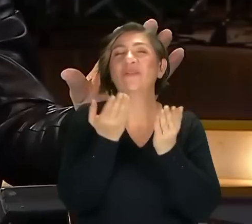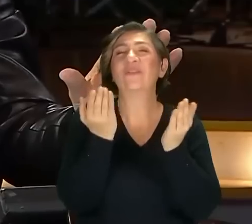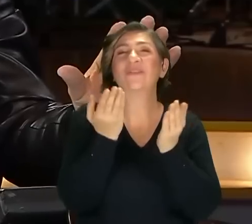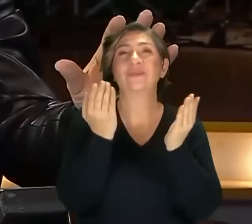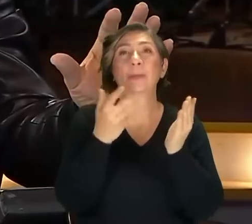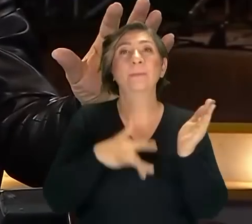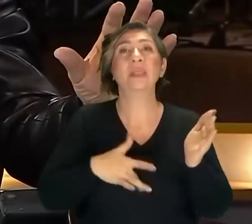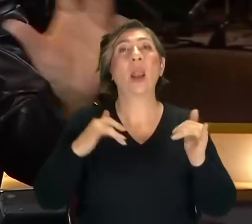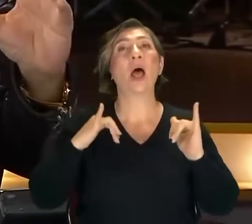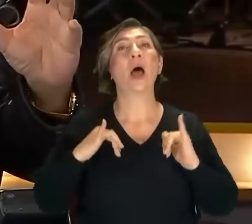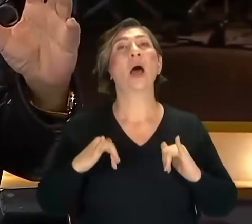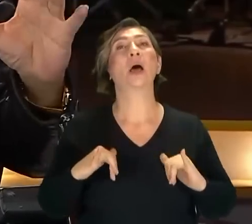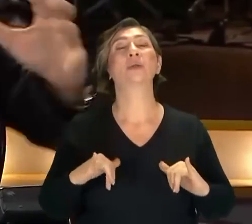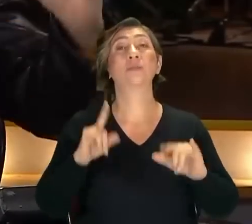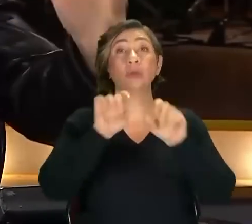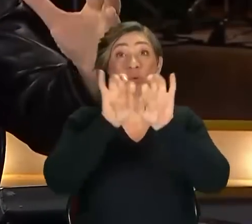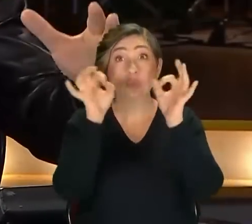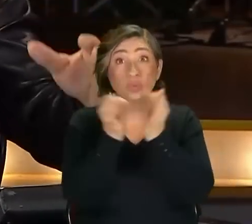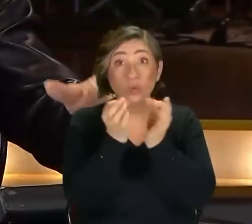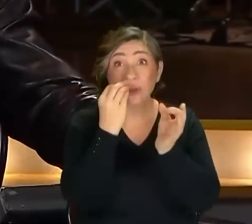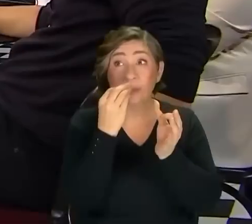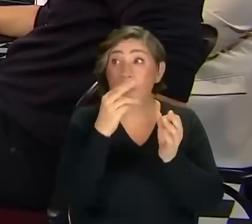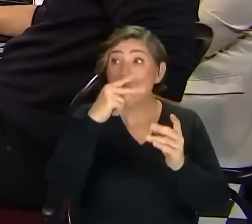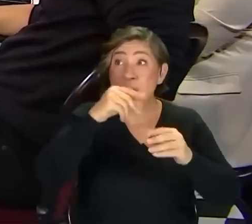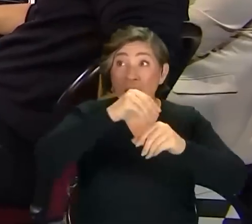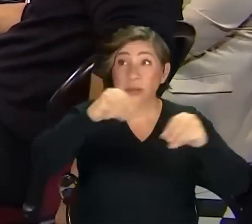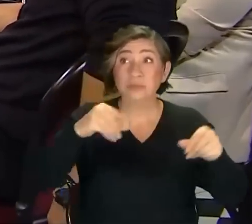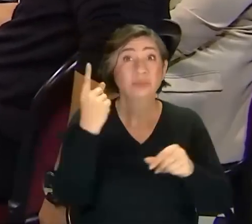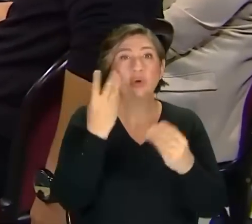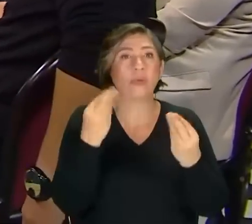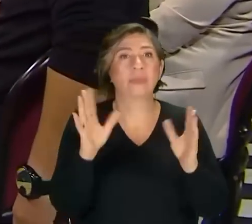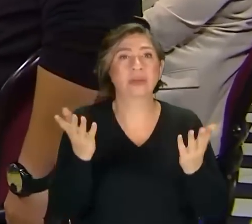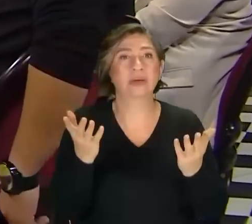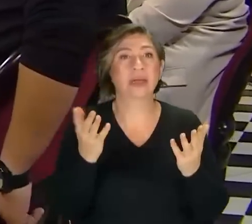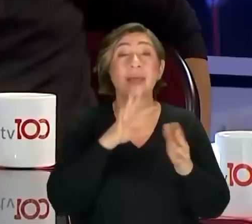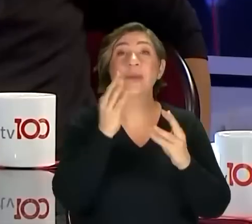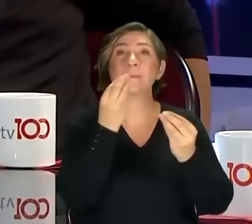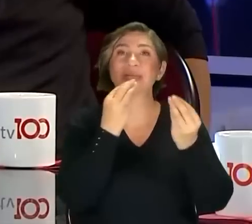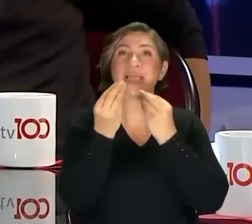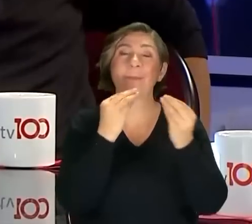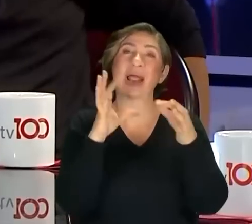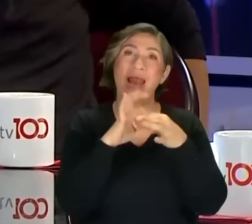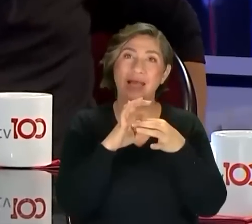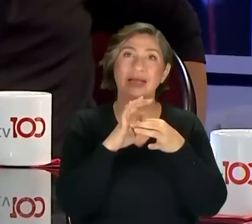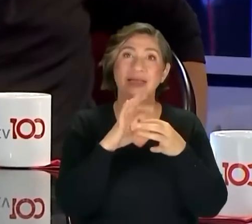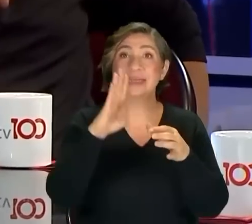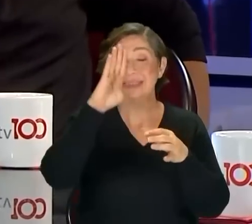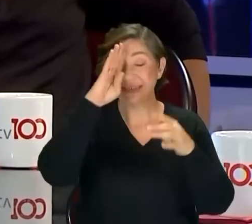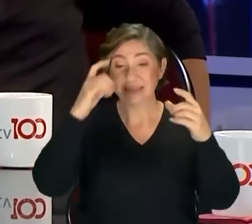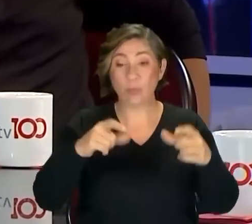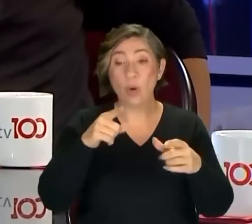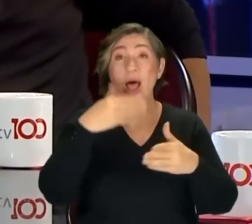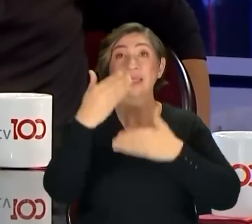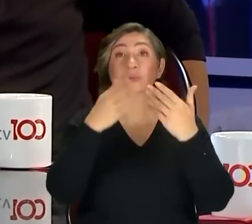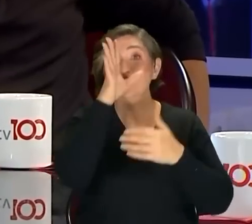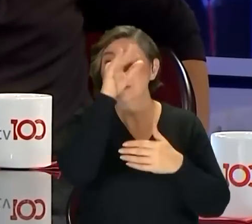vaziyette. Vay be. Bir kangal sucuk ve o kadar baharat. Hiç şey olmadı. Ya bütün mesele beslenmekle de alakalı aslında ama İstanbul'da bu